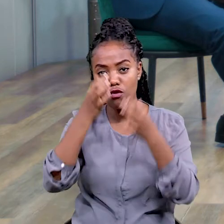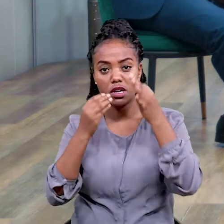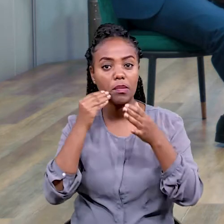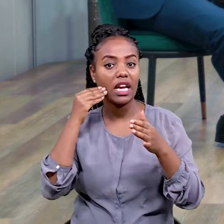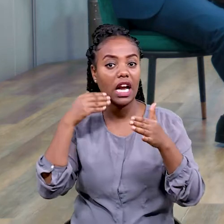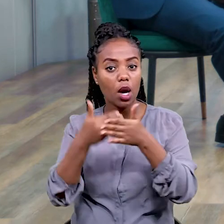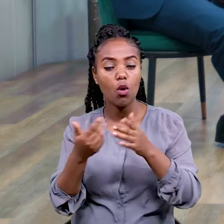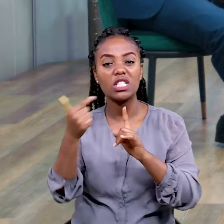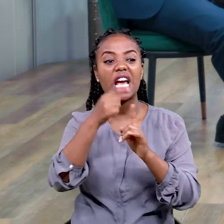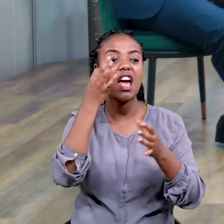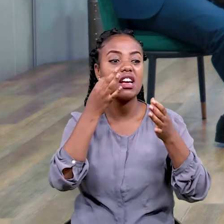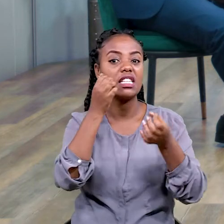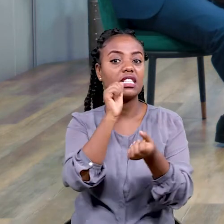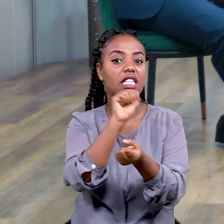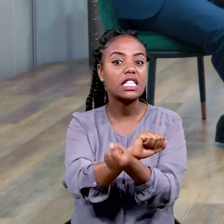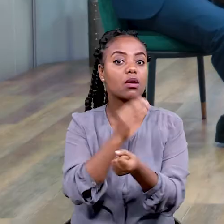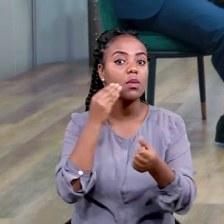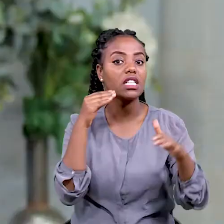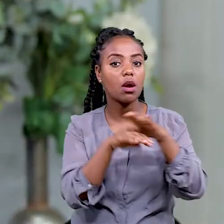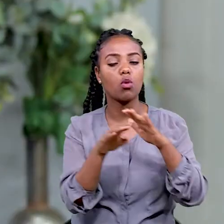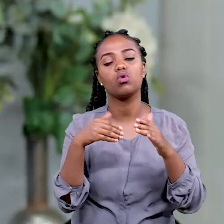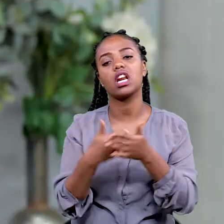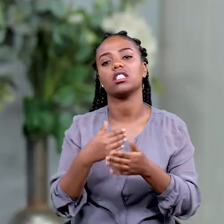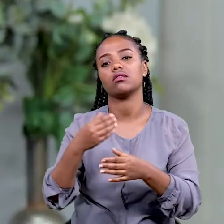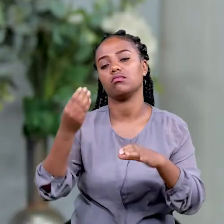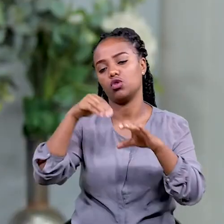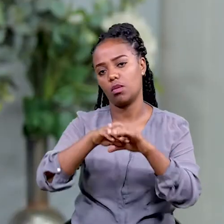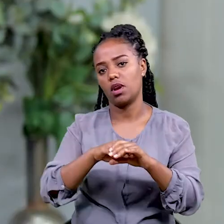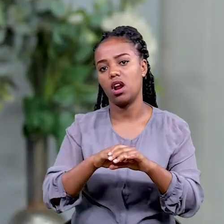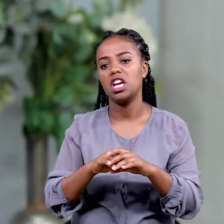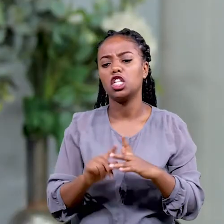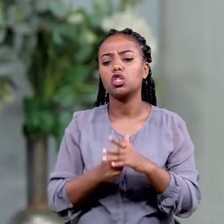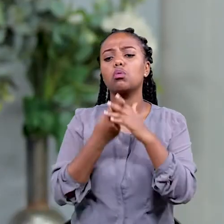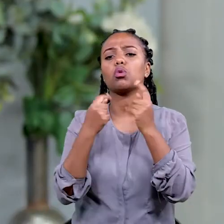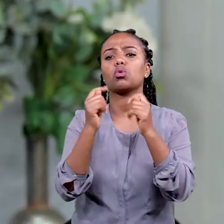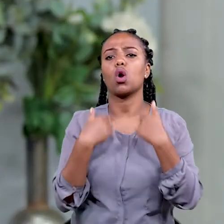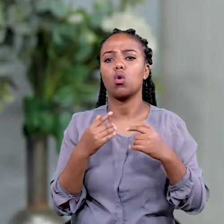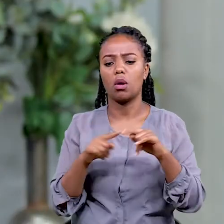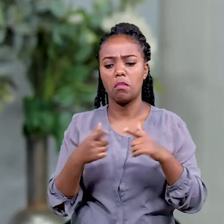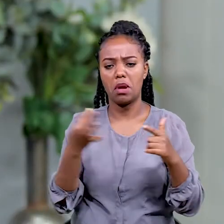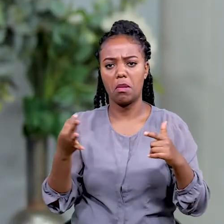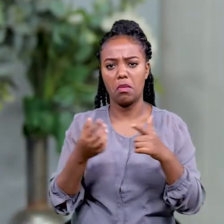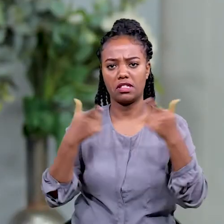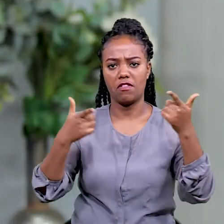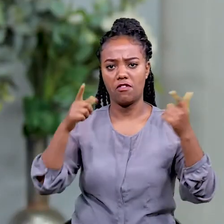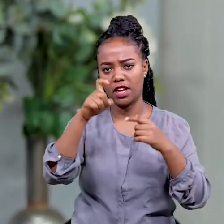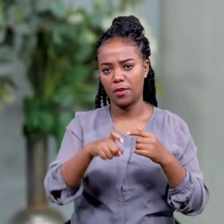ቤት ቀርቦ ወደ ማረሚያ ቤት እስከሚመጡ ድረስም ሁሉ ያካትታል ማለት ነው። የተጀመሩ ጥረቶች አሉ፣ ግን በደንብ ሊስፋፋ ይገባል።